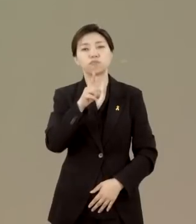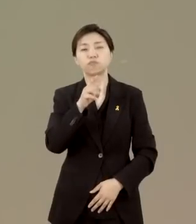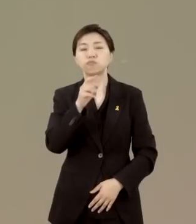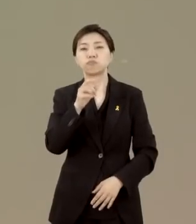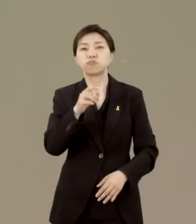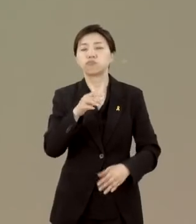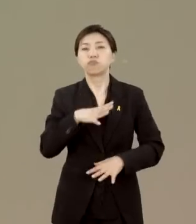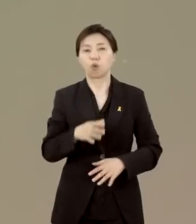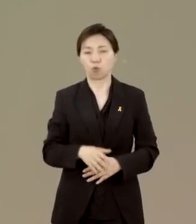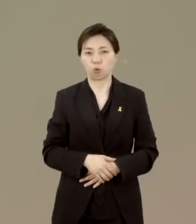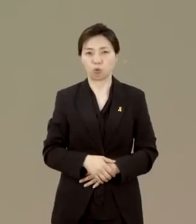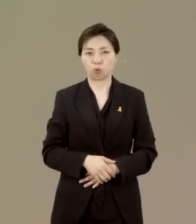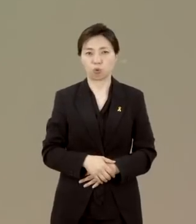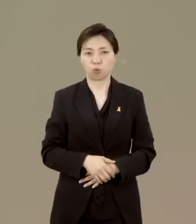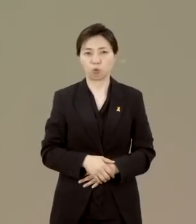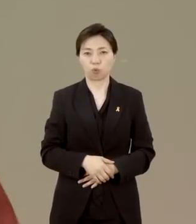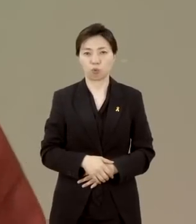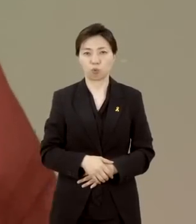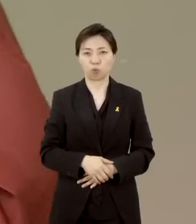무서운 말이에요